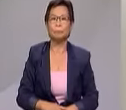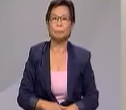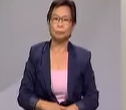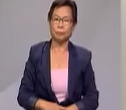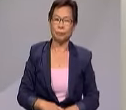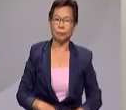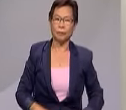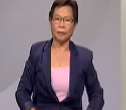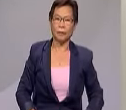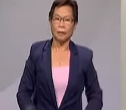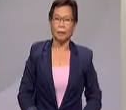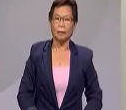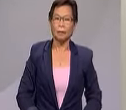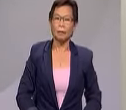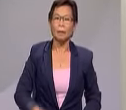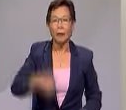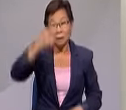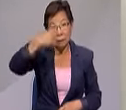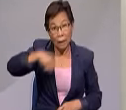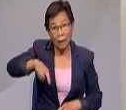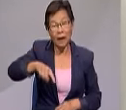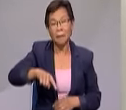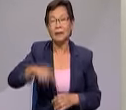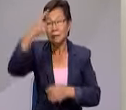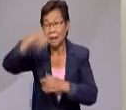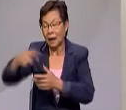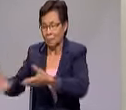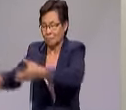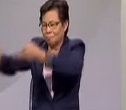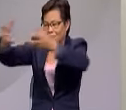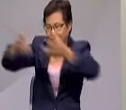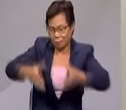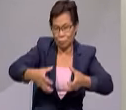Belah Thailand dipunggah masuk kepada